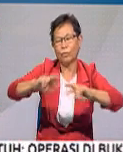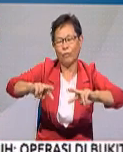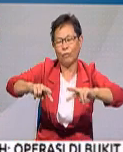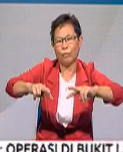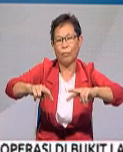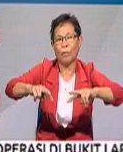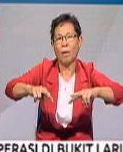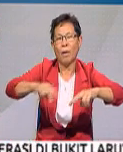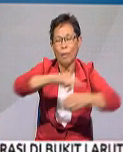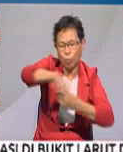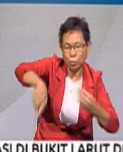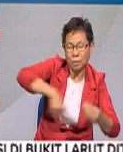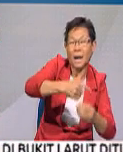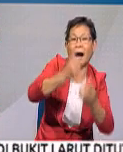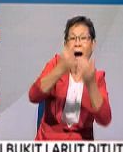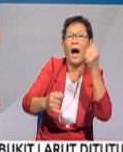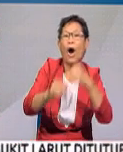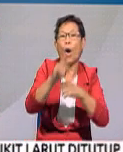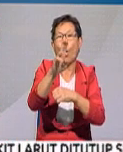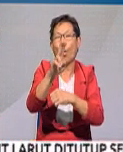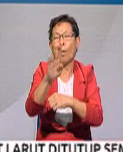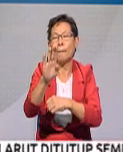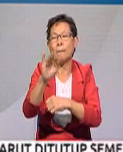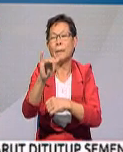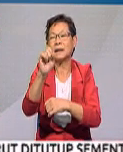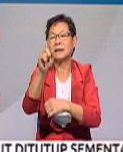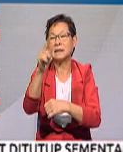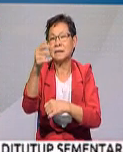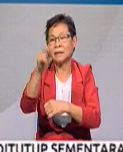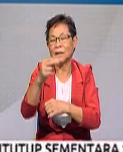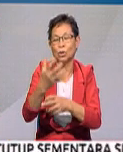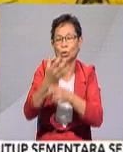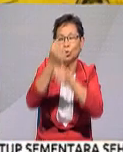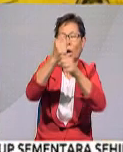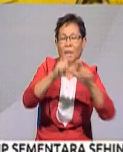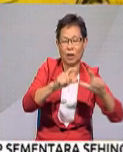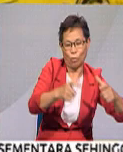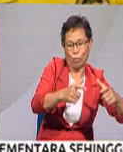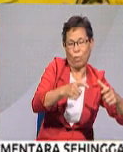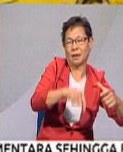di Uzbekistan selaku juara kumpulan.